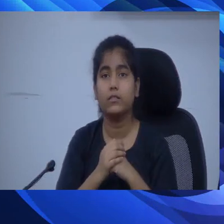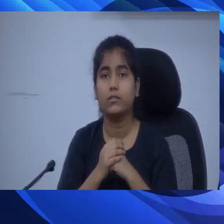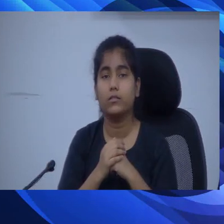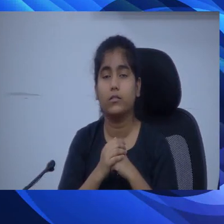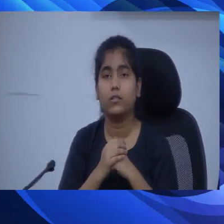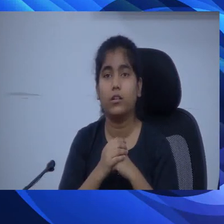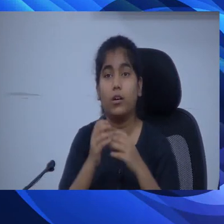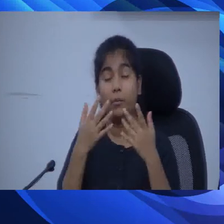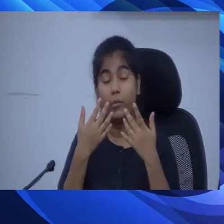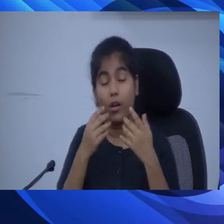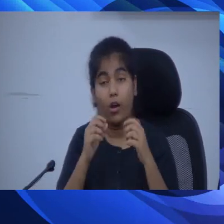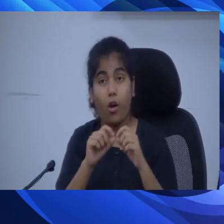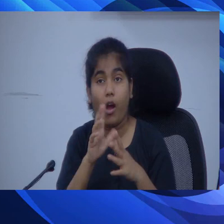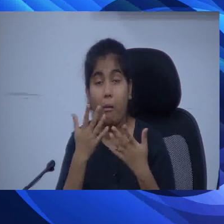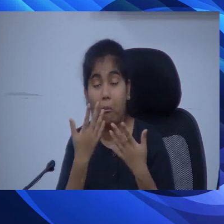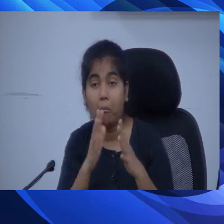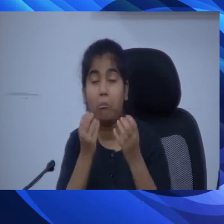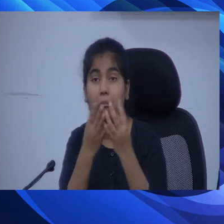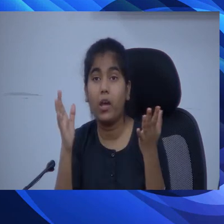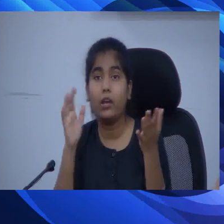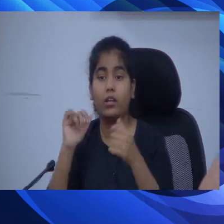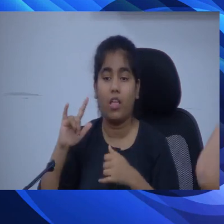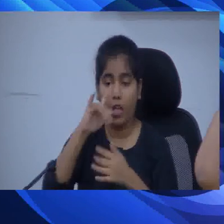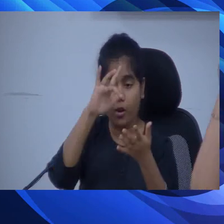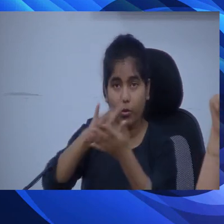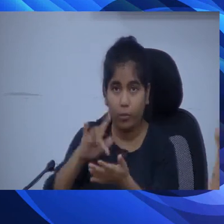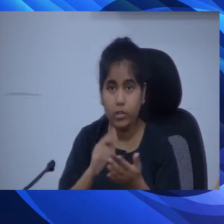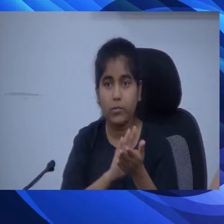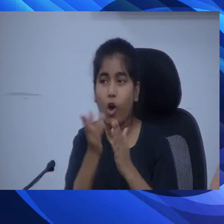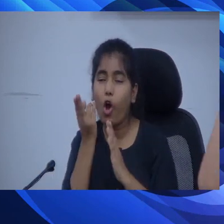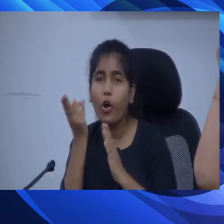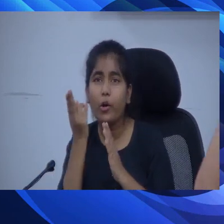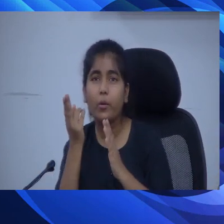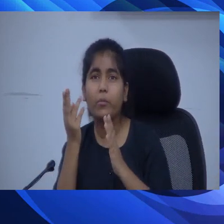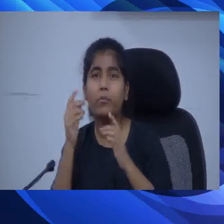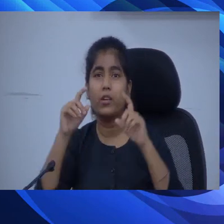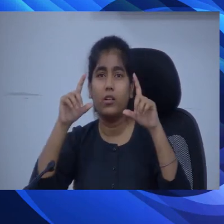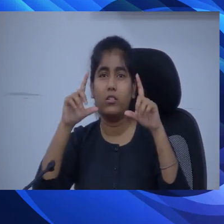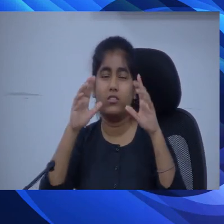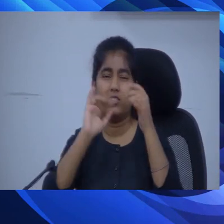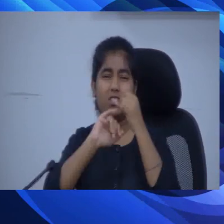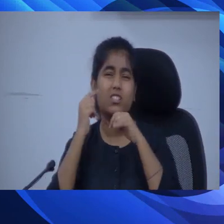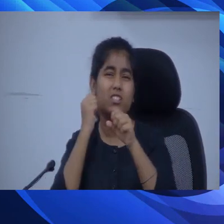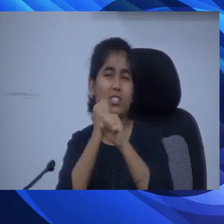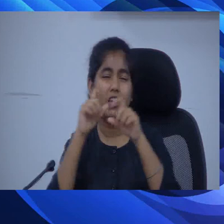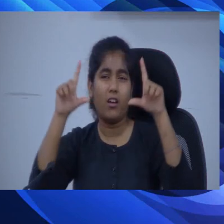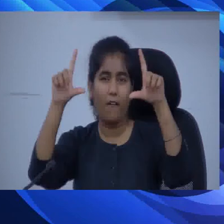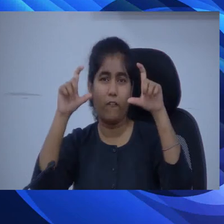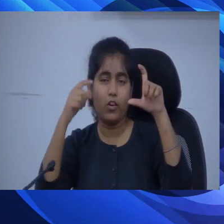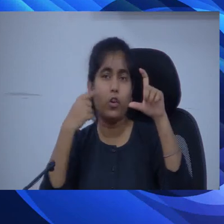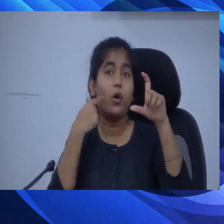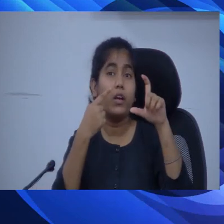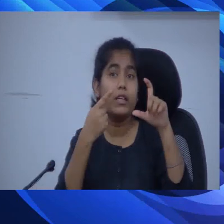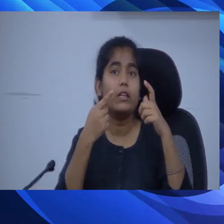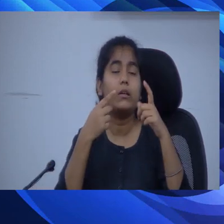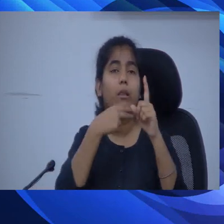हैं, आप इसको समझ पाएंगे कि एक्सेसिबल लूप क्या होता है, इंडक्शन लूप क्या होता है। आप कई सारे एयरपोर्ट्स में और कई सारे होटल्स में पाएंगे, कहीं पे